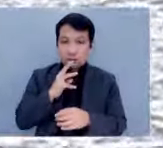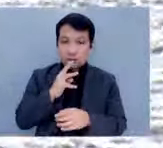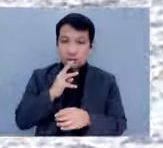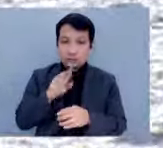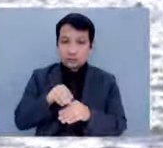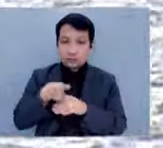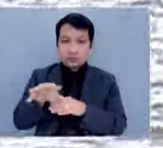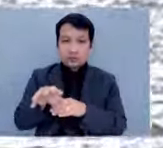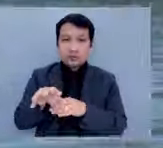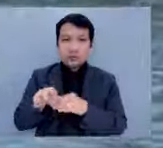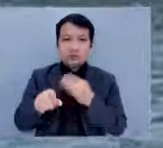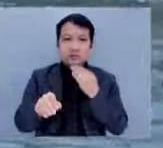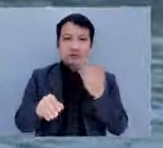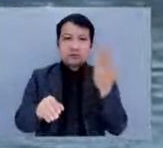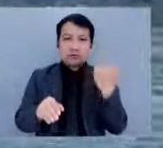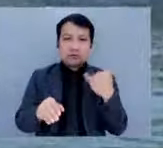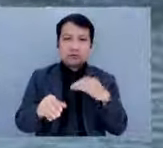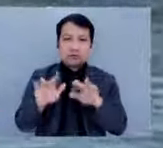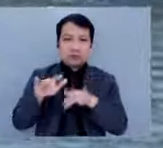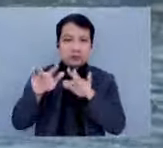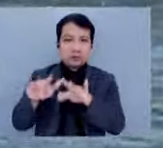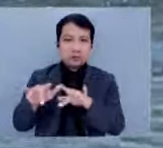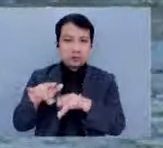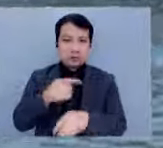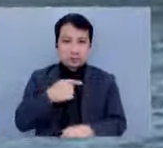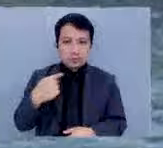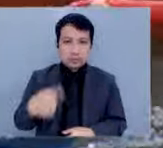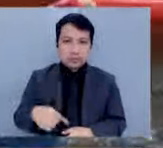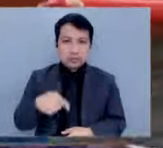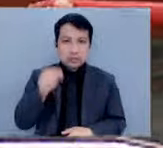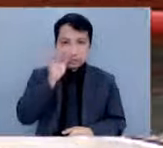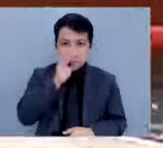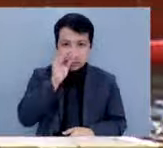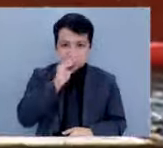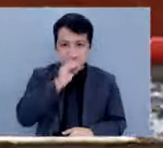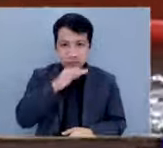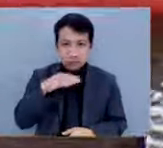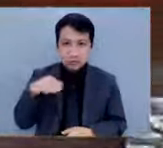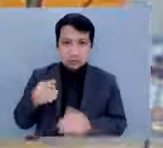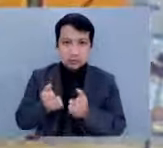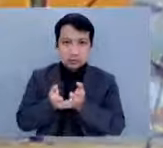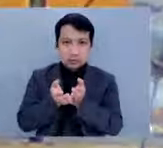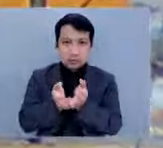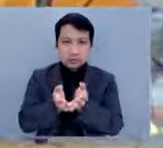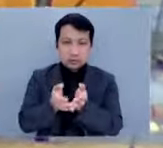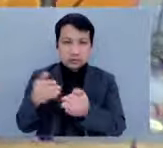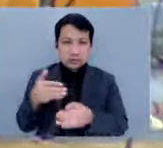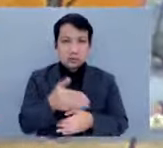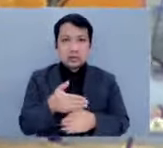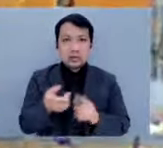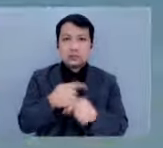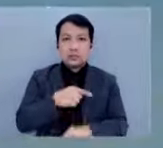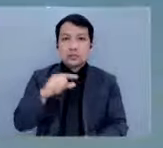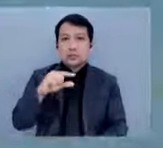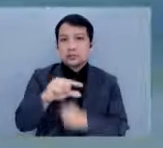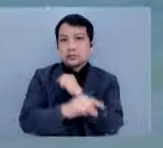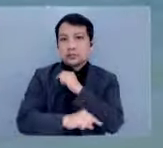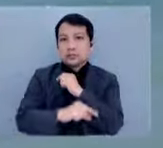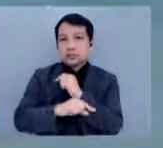ng Pilipinas, kinakawawa rin ng China ang mga Pilipinong mangingisda, gaya ng mga residente sa bayan ng Quezon sa Palawan.